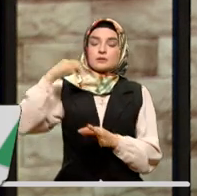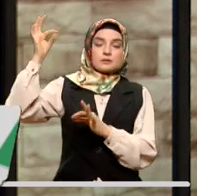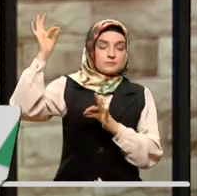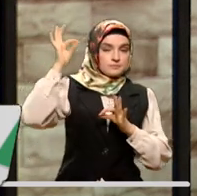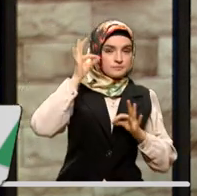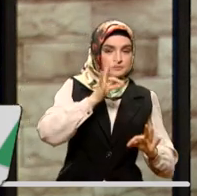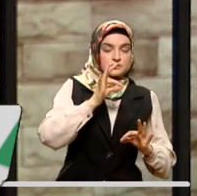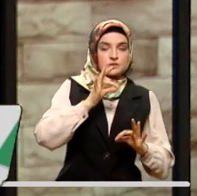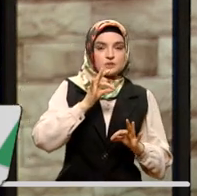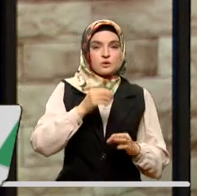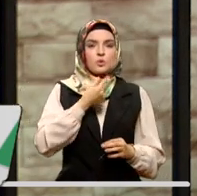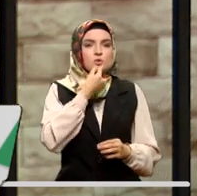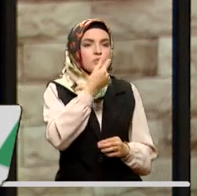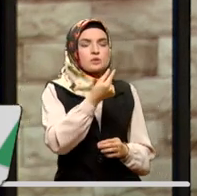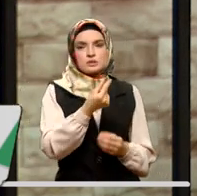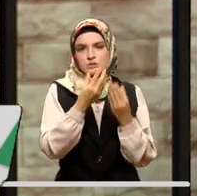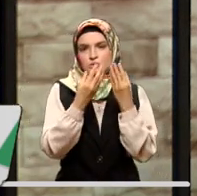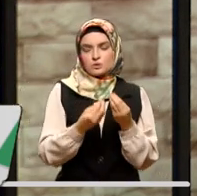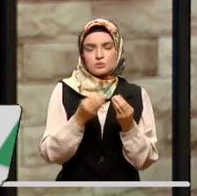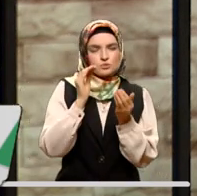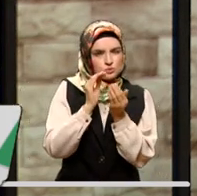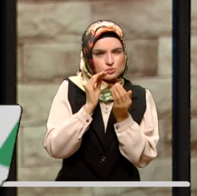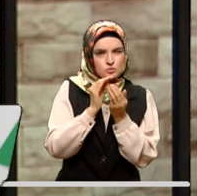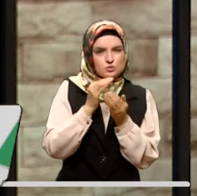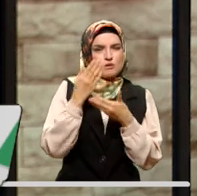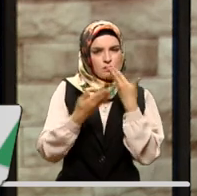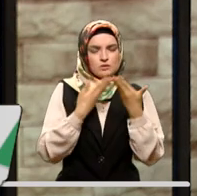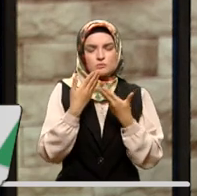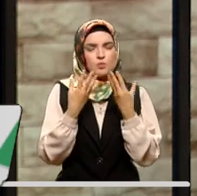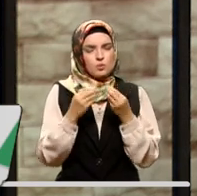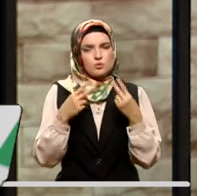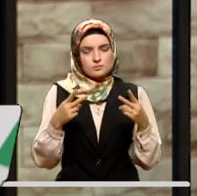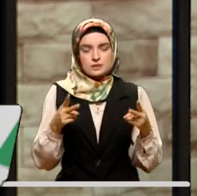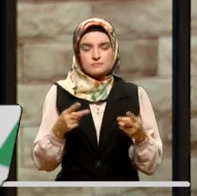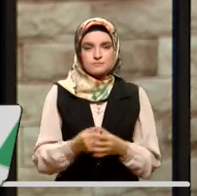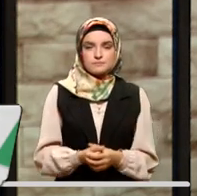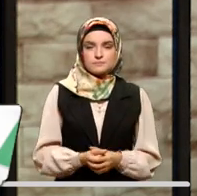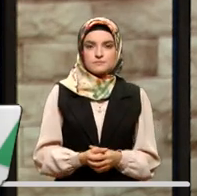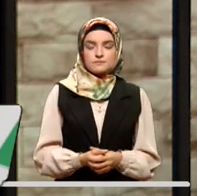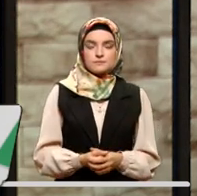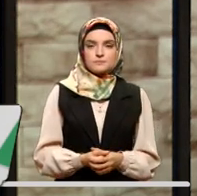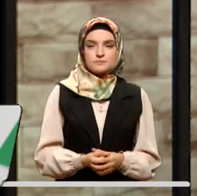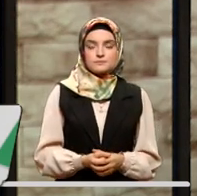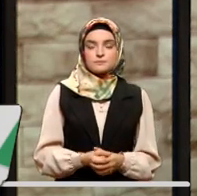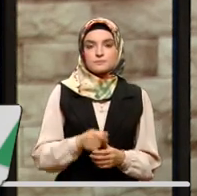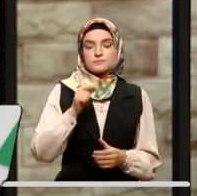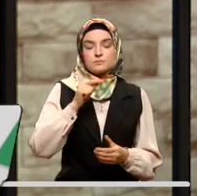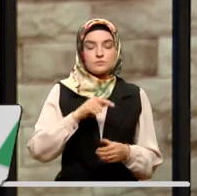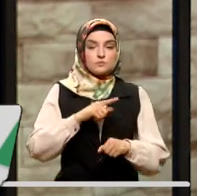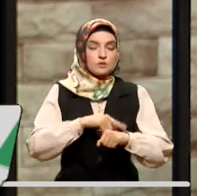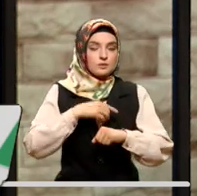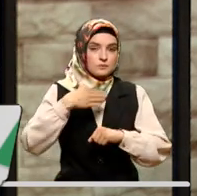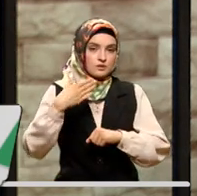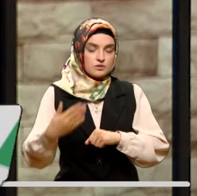gönderdiği uyarıcı olduğunu küçük küçük şeylerle anlatabiliriz. Daha sonra bu taklit döneminden sonra